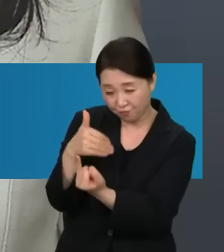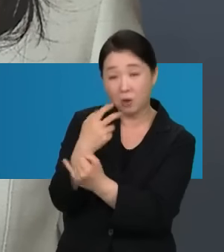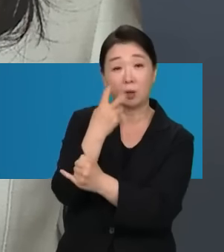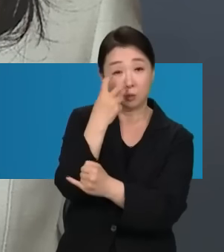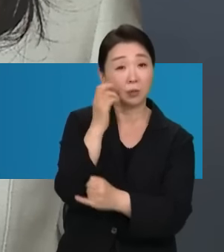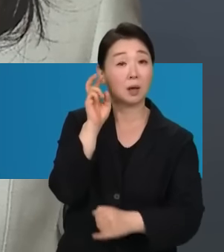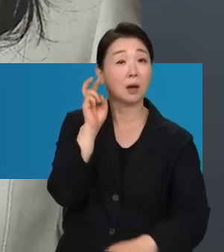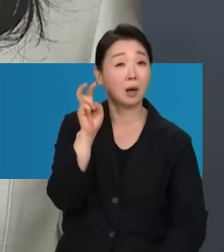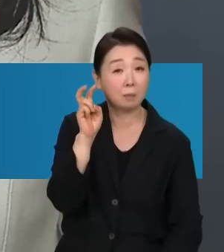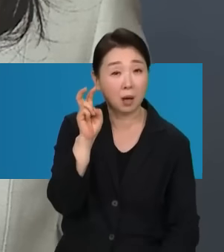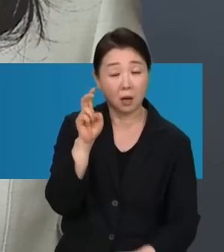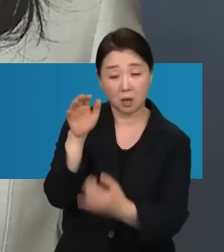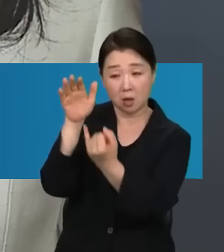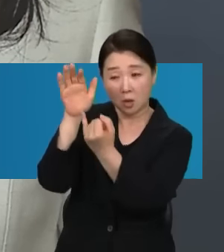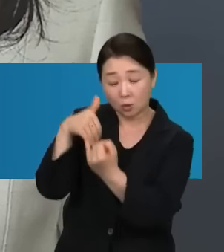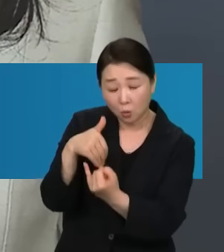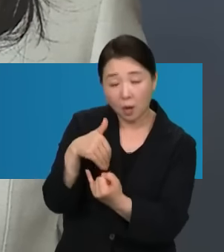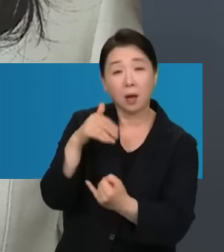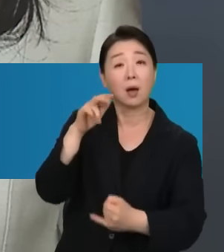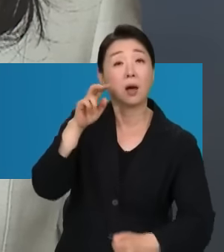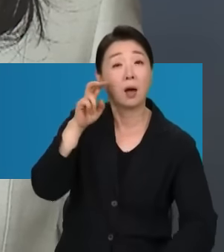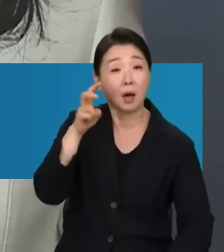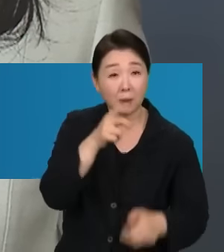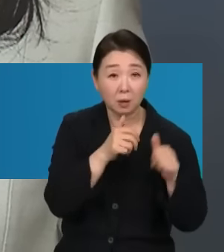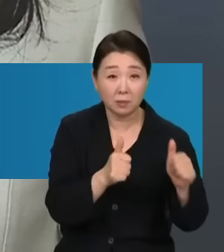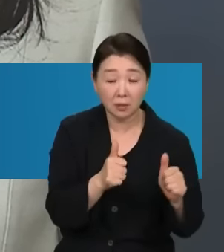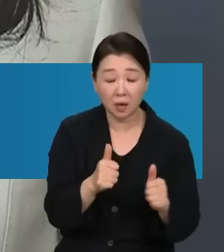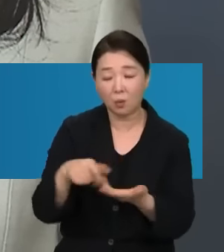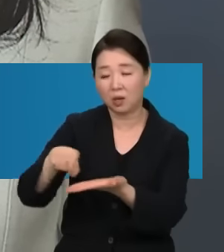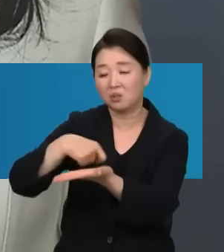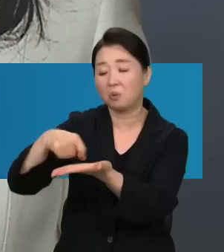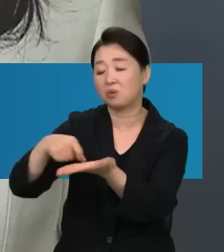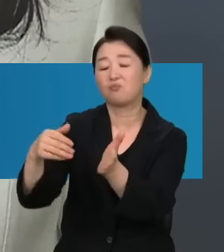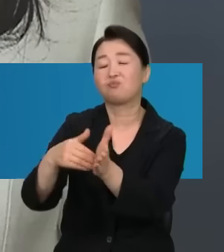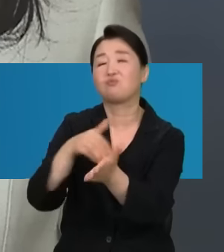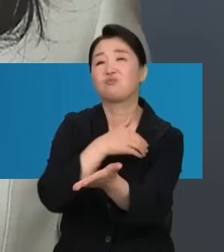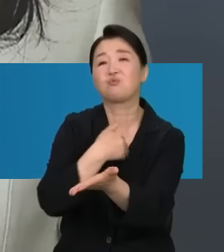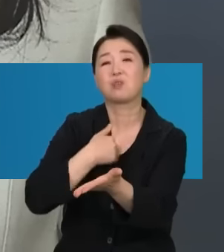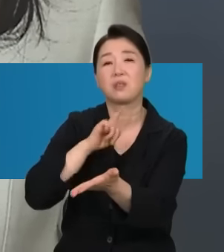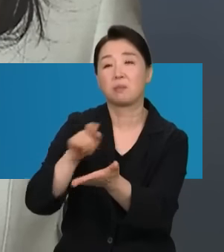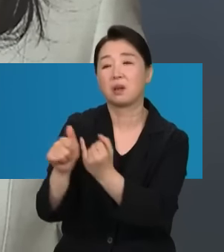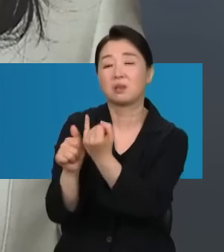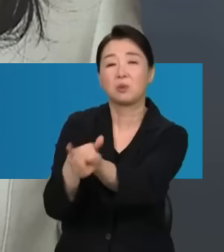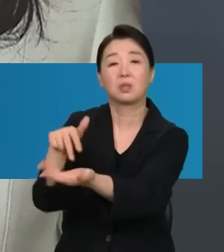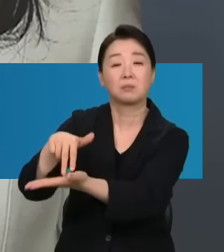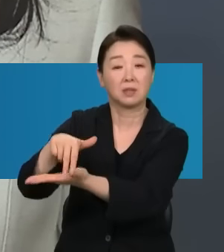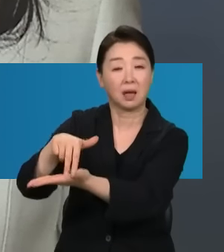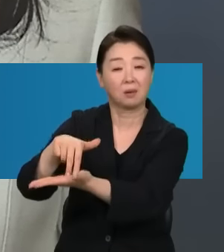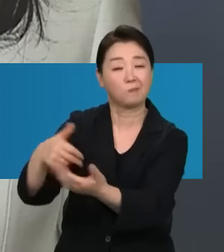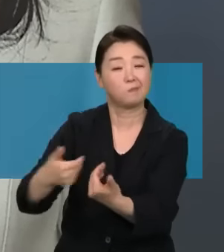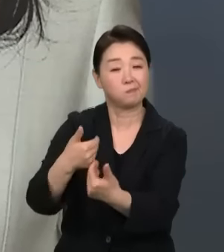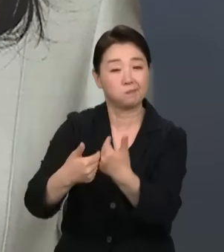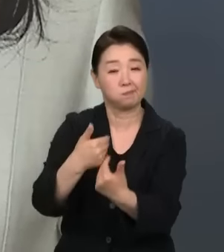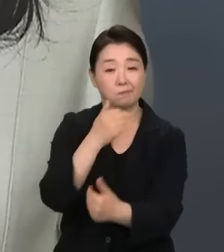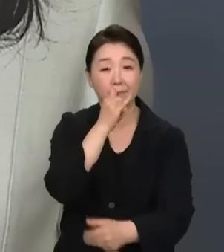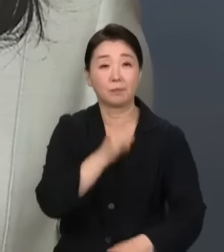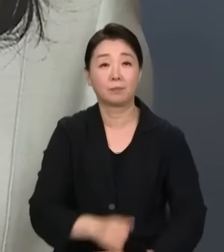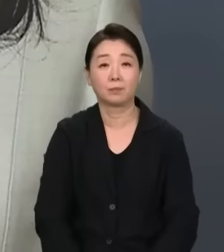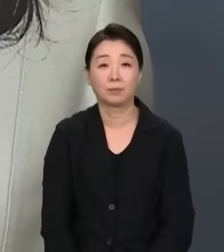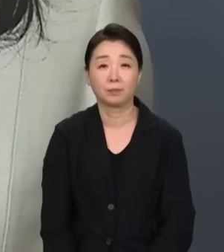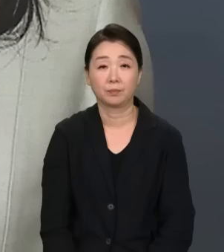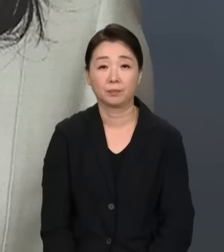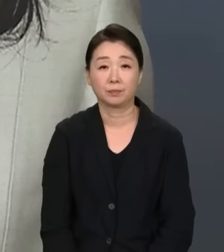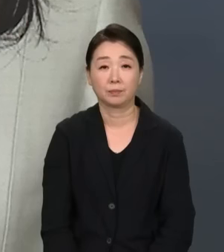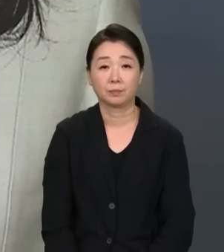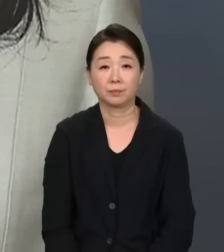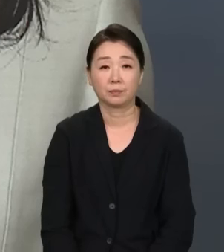남는데 소환이 불가피하다는 검찰과 서면 조사면 충분하다는 김건희 여사 쪽 입장이 맞서고 있습니다 박현주